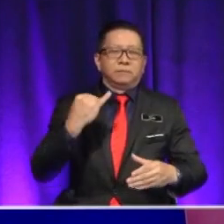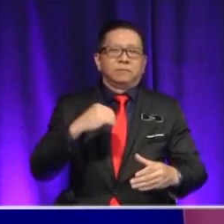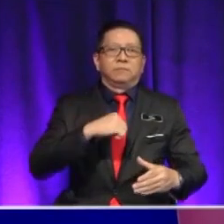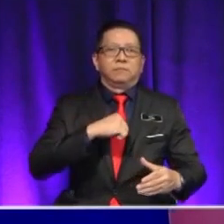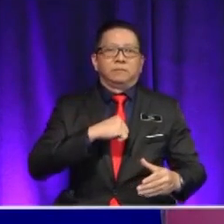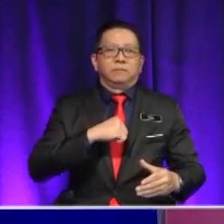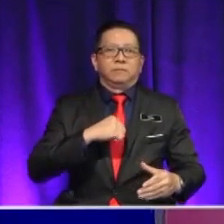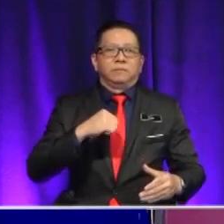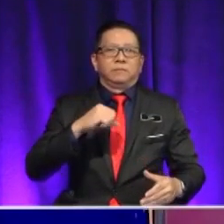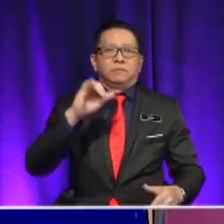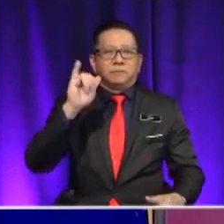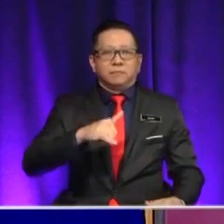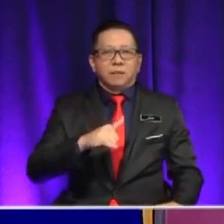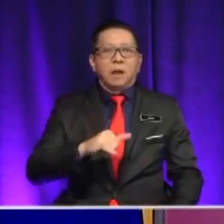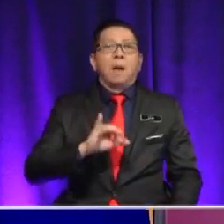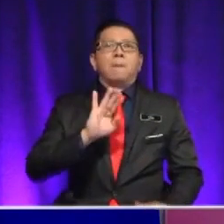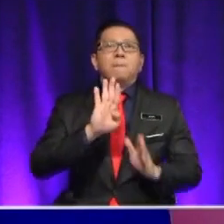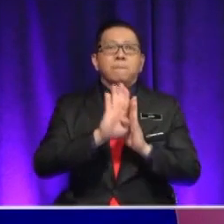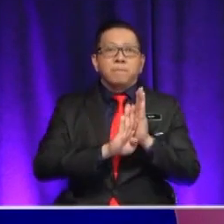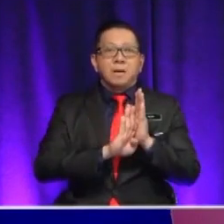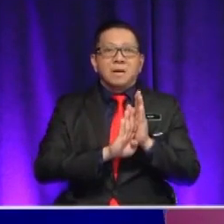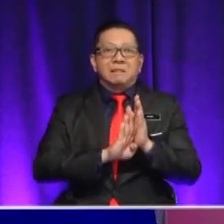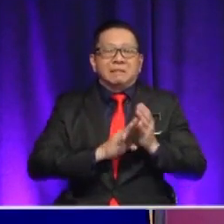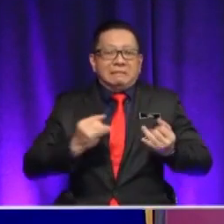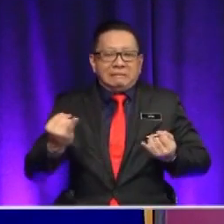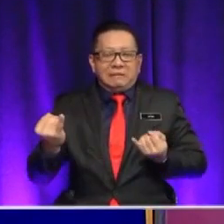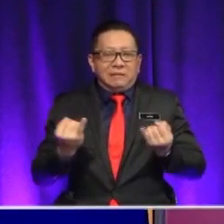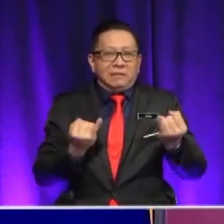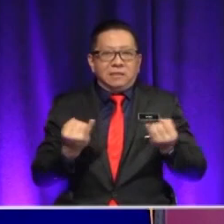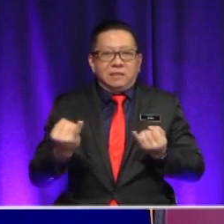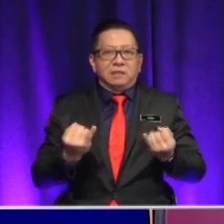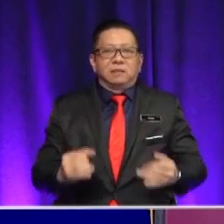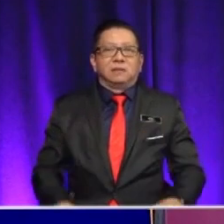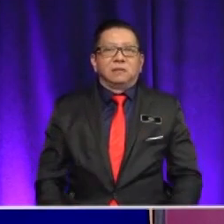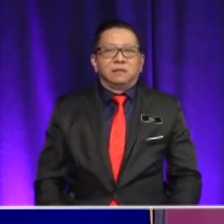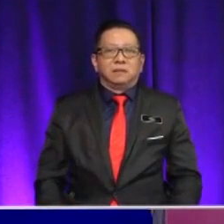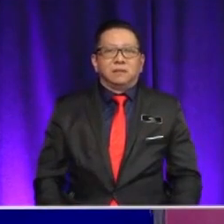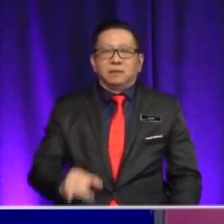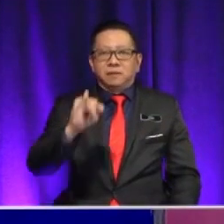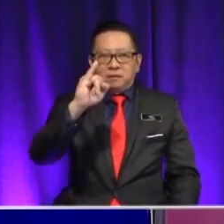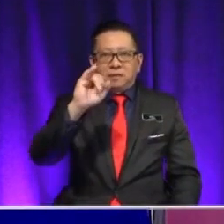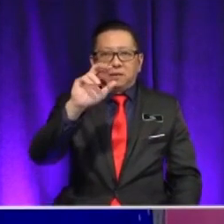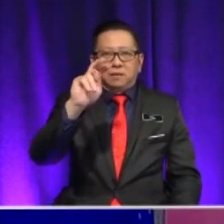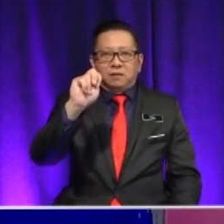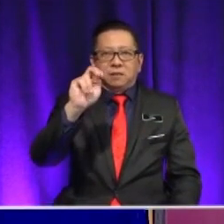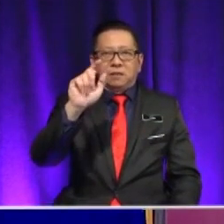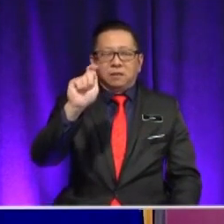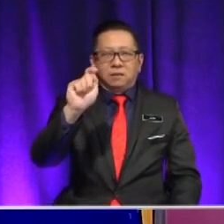yang berintegriti. Okey, siapa yang nak terangkan apa sebenarnya individu integriti ni?